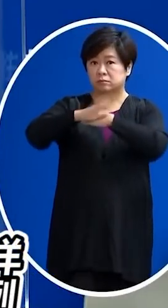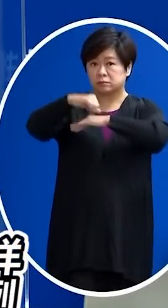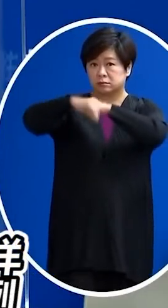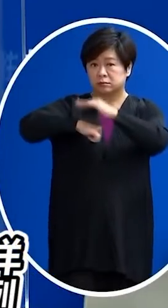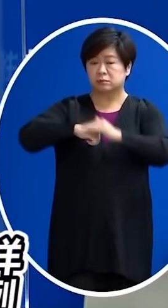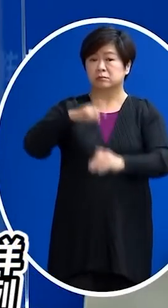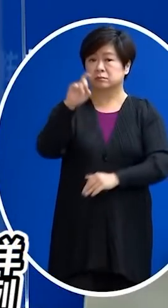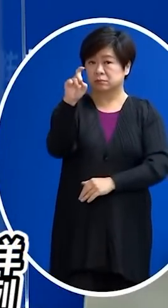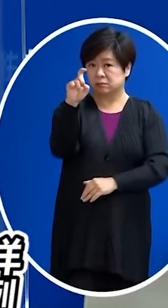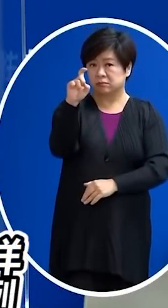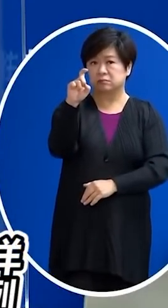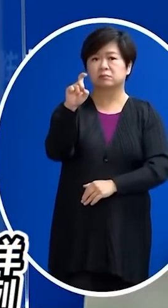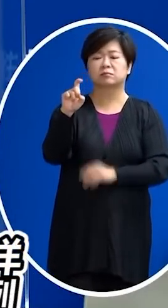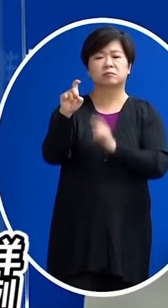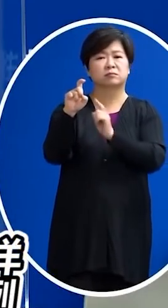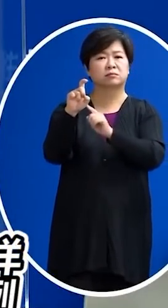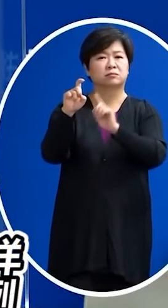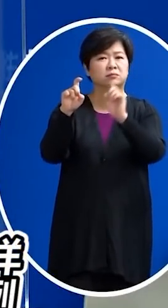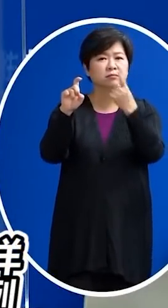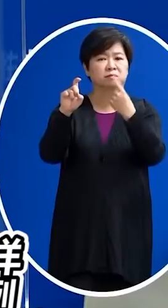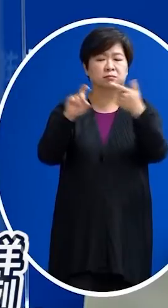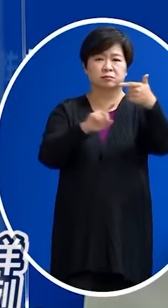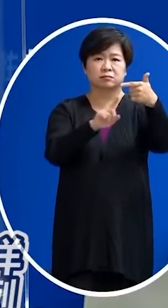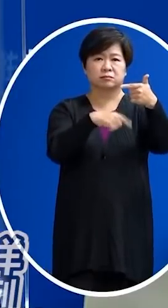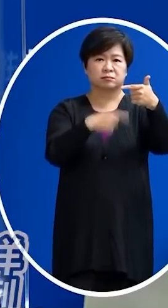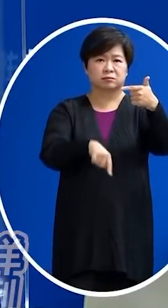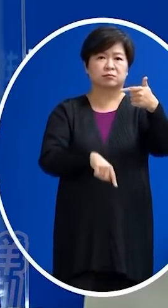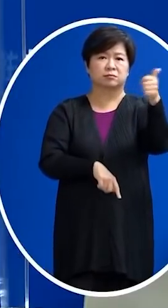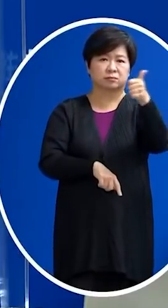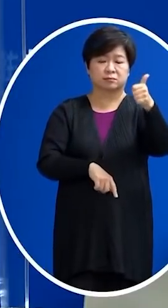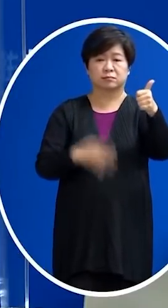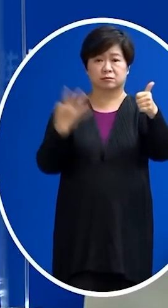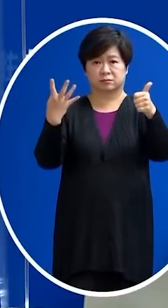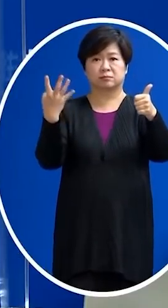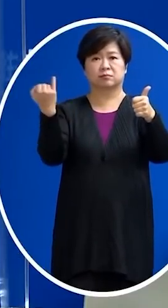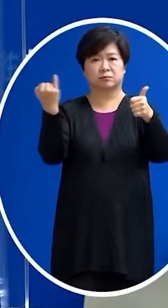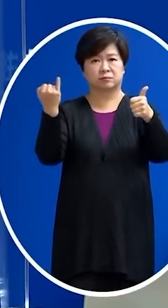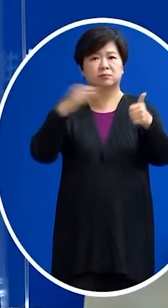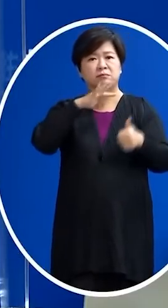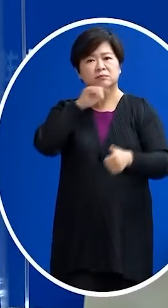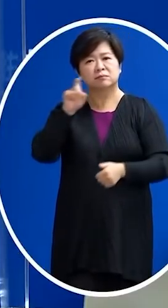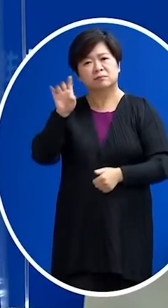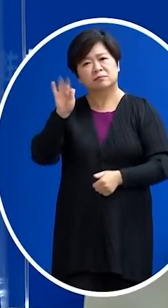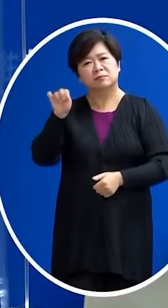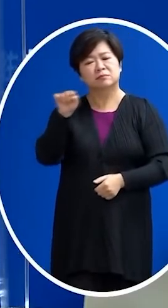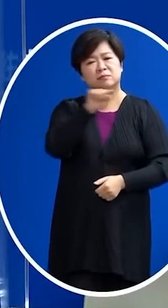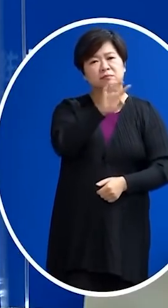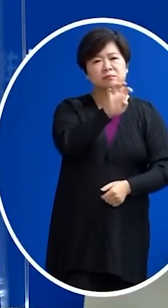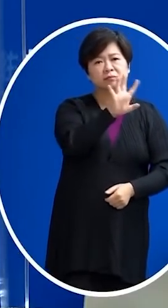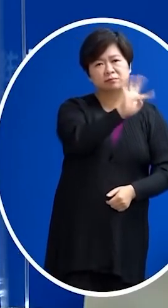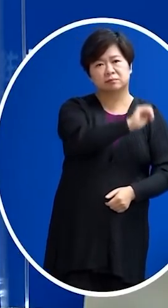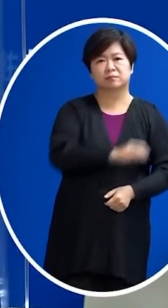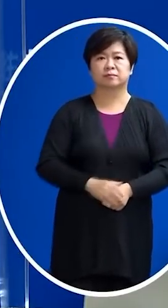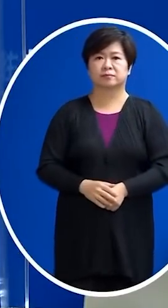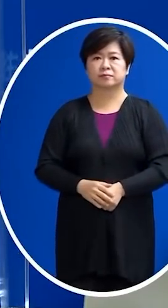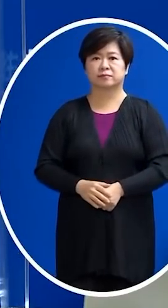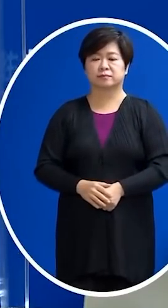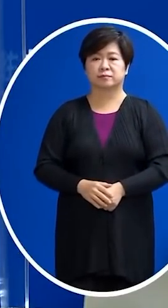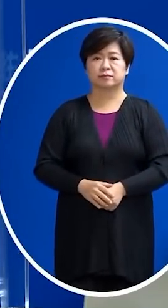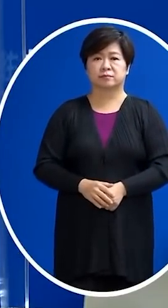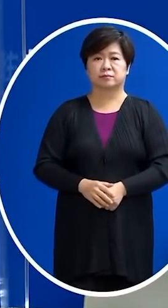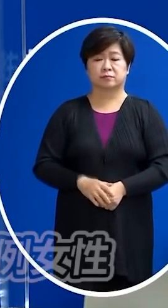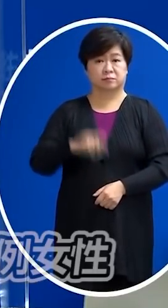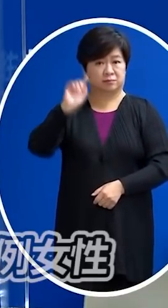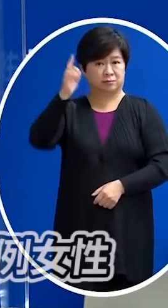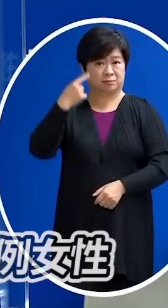外移入个案，是6例男性，4例女性，那年龄介于10多岁到40多岁，那分别来